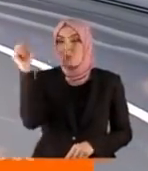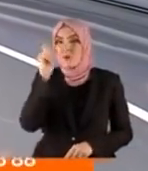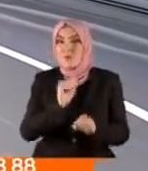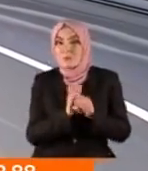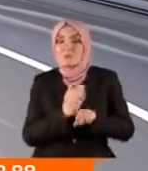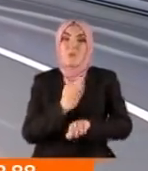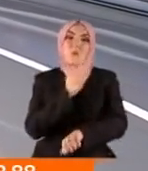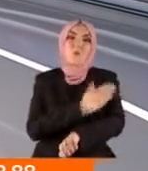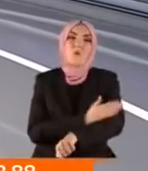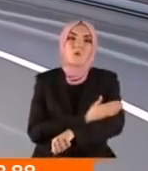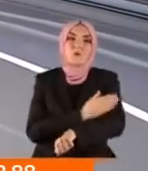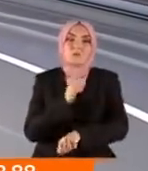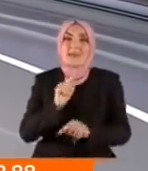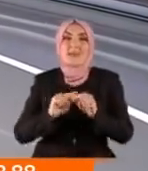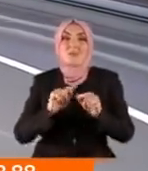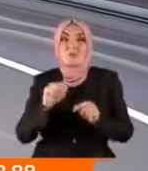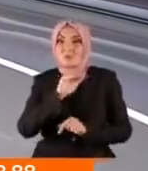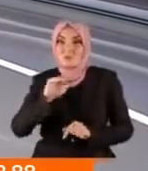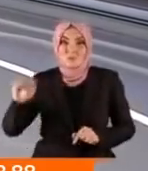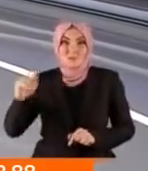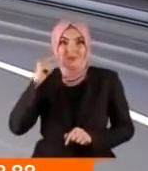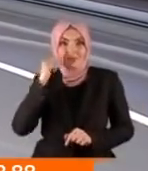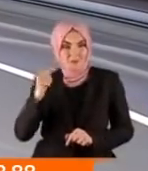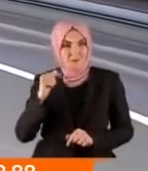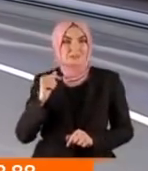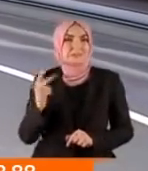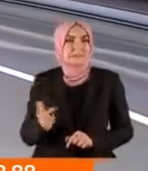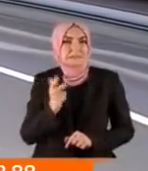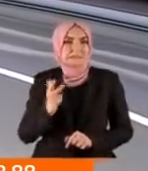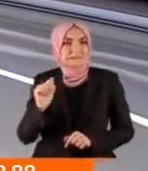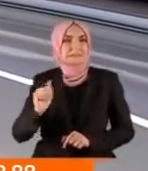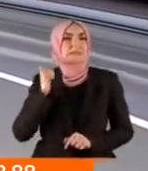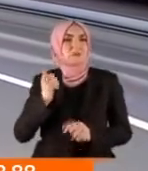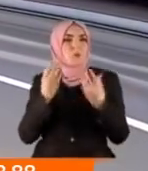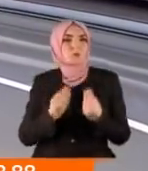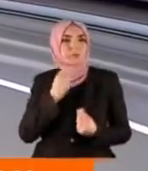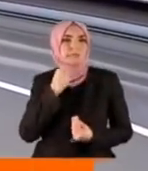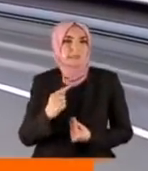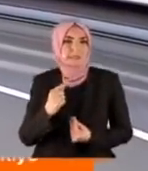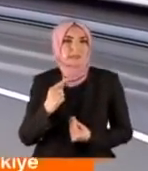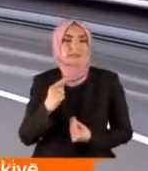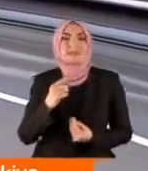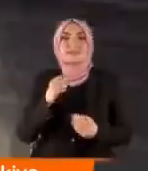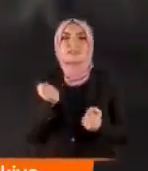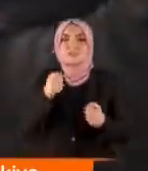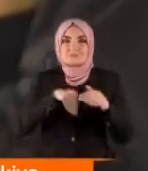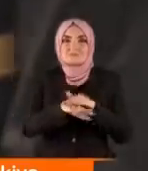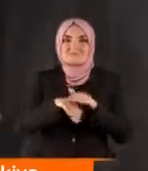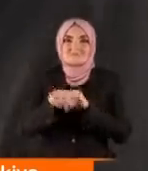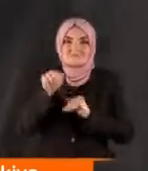toparlayıp ulaşacağını söyledi. Piyasadaki canlanmanın istihdama yansıyacağı beklentisi de oldukça güçlü.